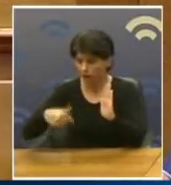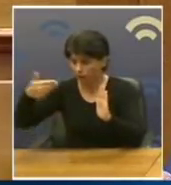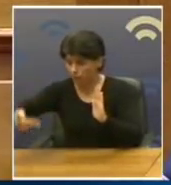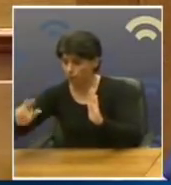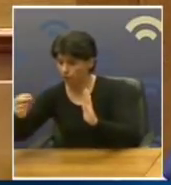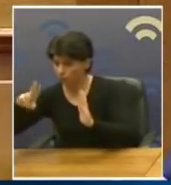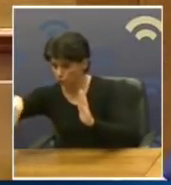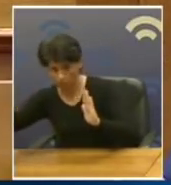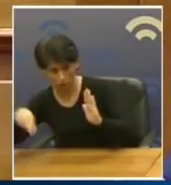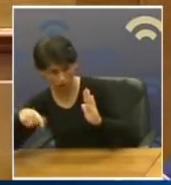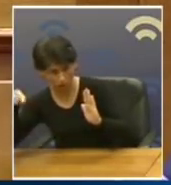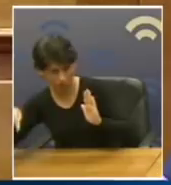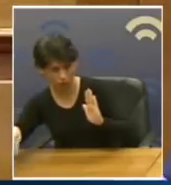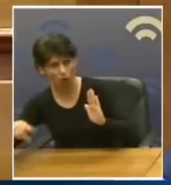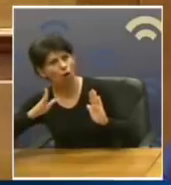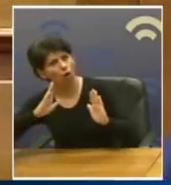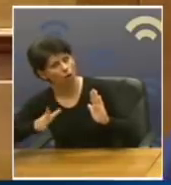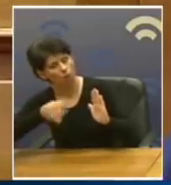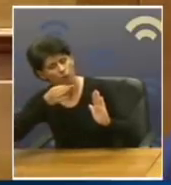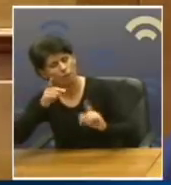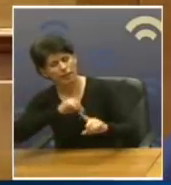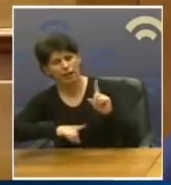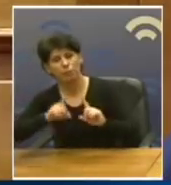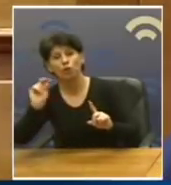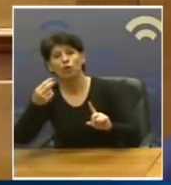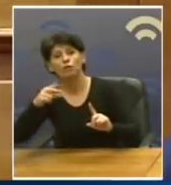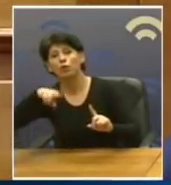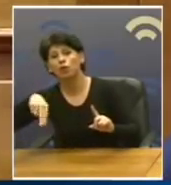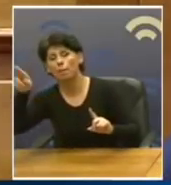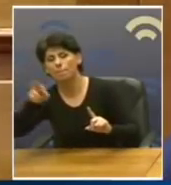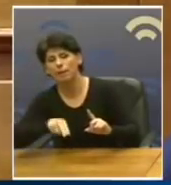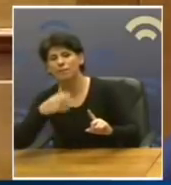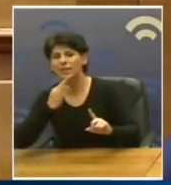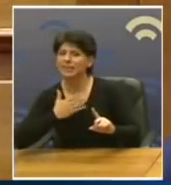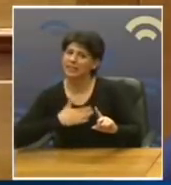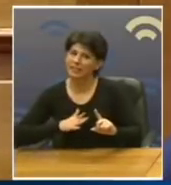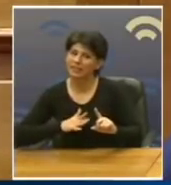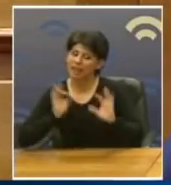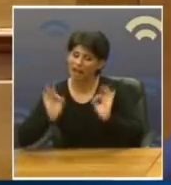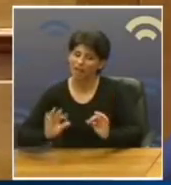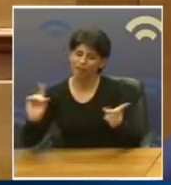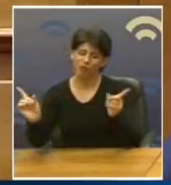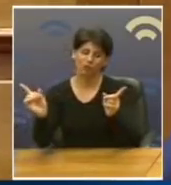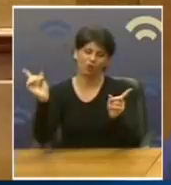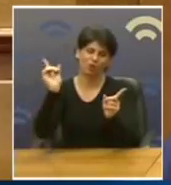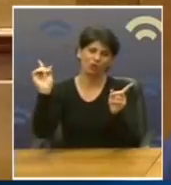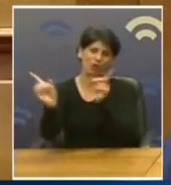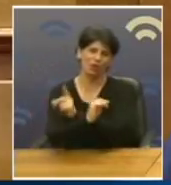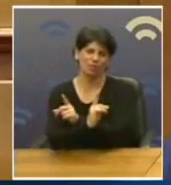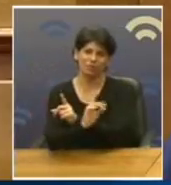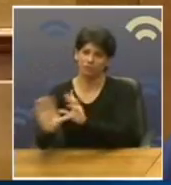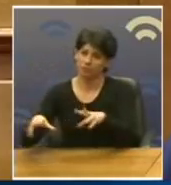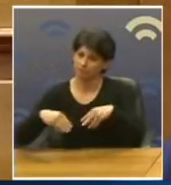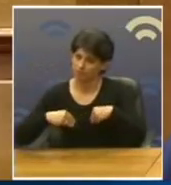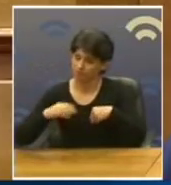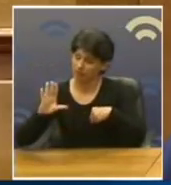απορρίψει, μπορεί να ισχυριστεί κάποιος ότι η Βουλή το απέρριψε γιατί ήθελε το ακριβώς αντίθετο. Δεν το συμμερίζομαι, δεν